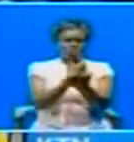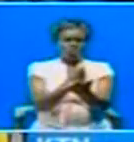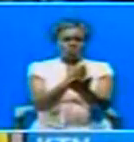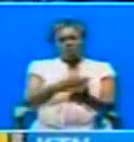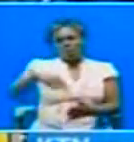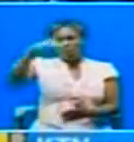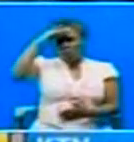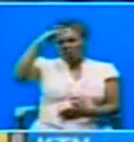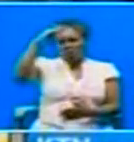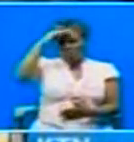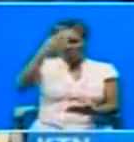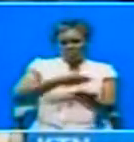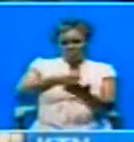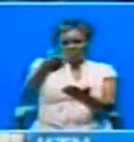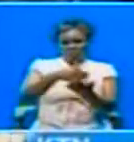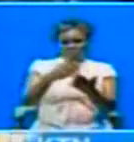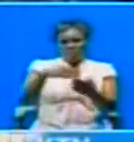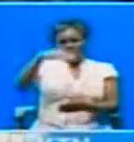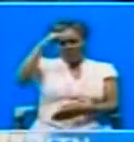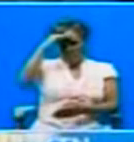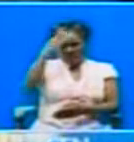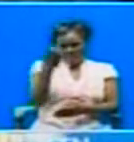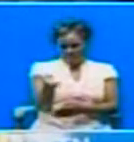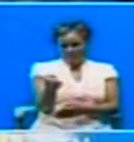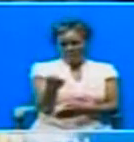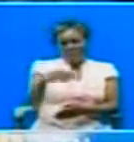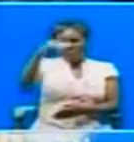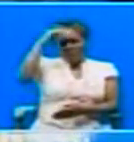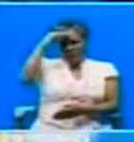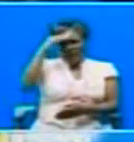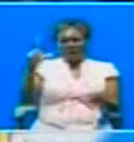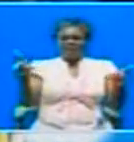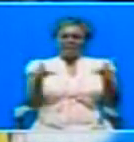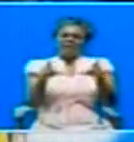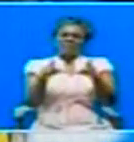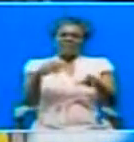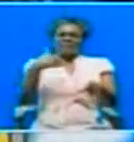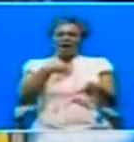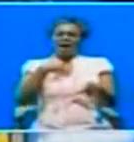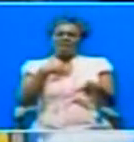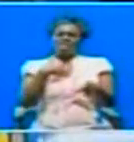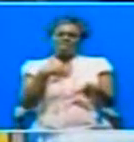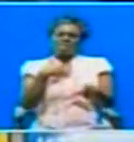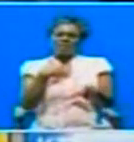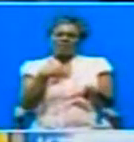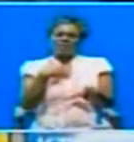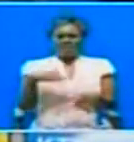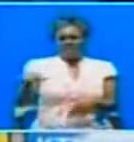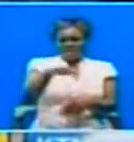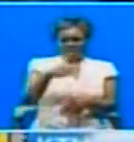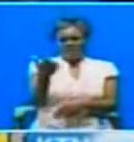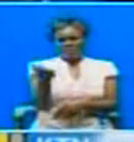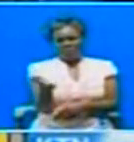Pombe hizi zinauzwa kwa bar. Na bar hizi ni bar ambaye ni licensed katika area